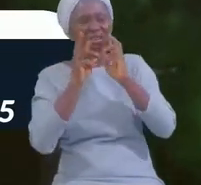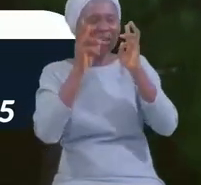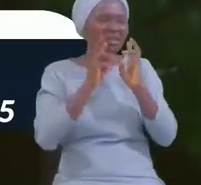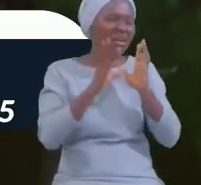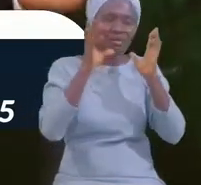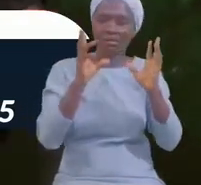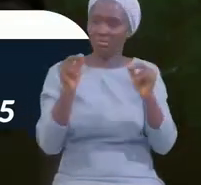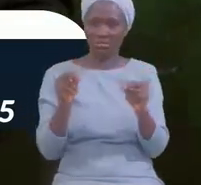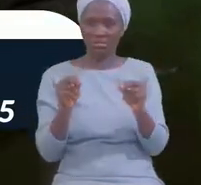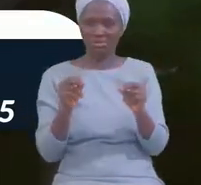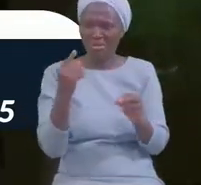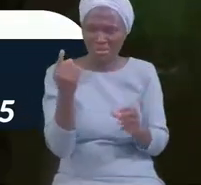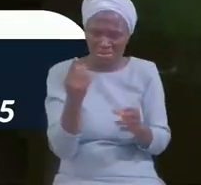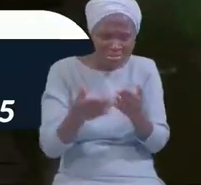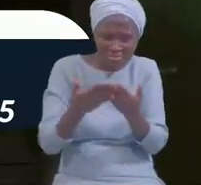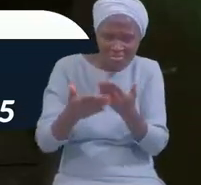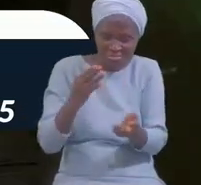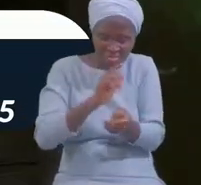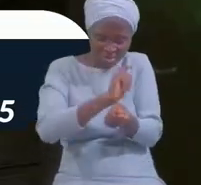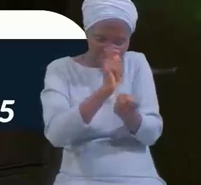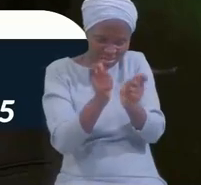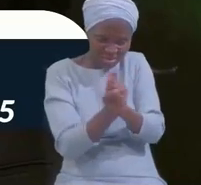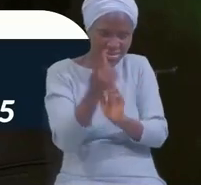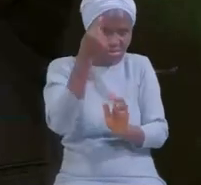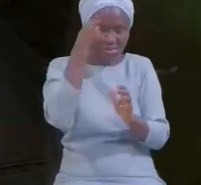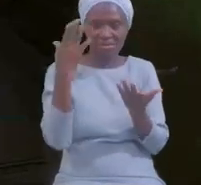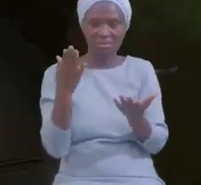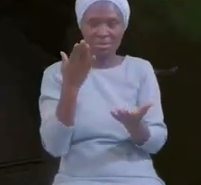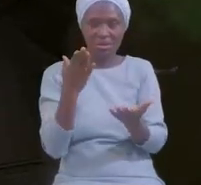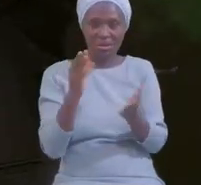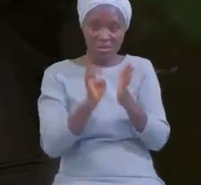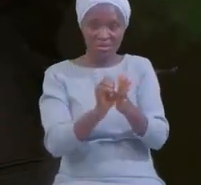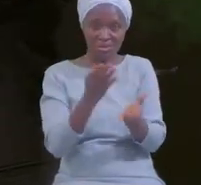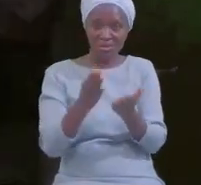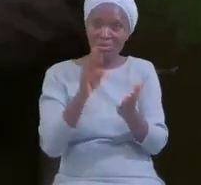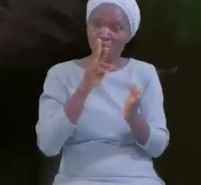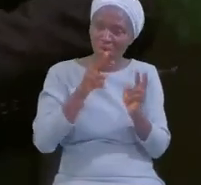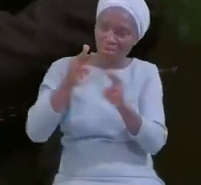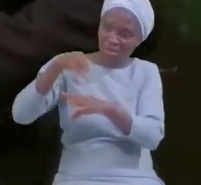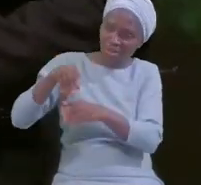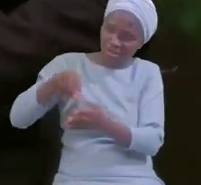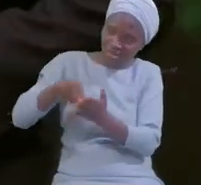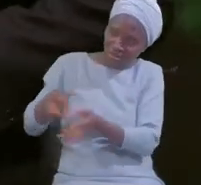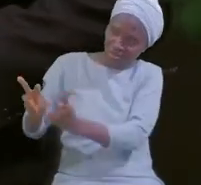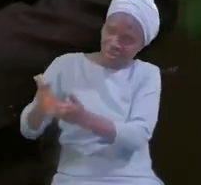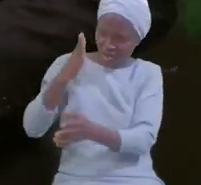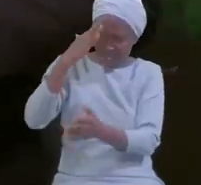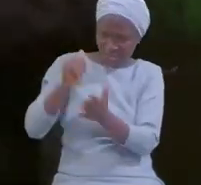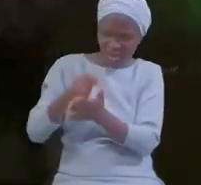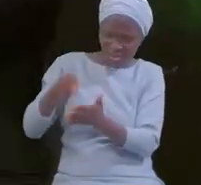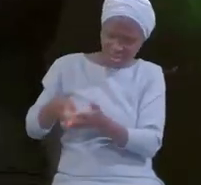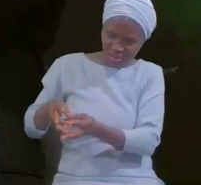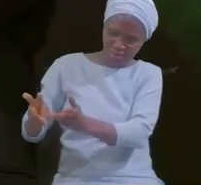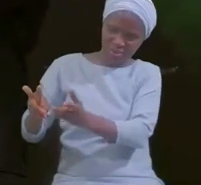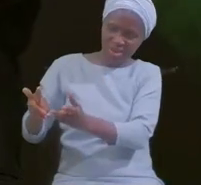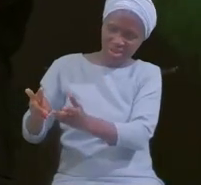d'idée, d'esprit. Vous regardez à cette direction, la direction là n'amène pas la paix du cœur, cela ne